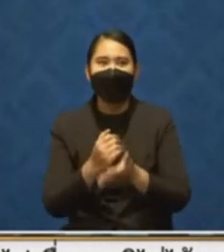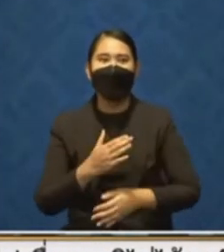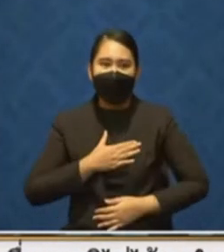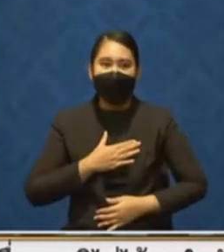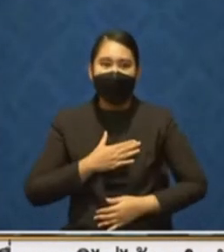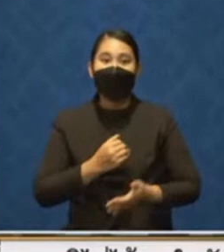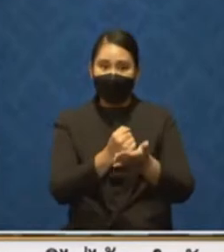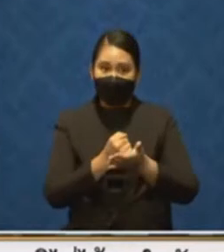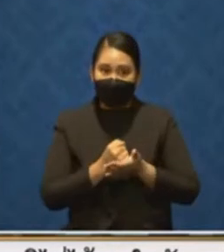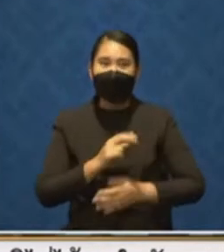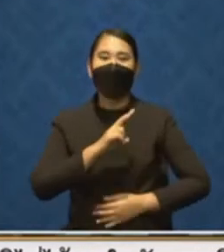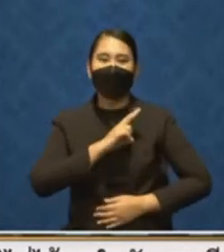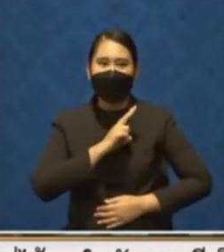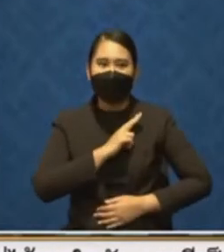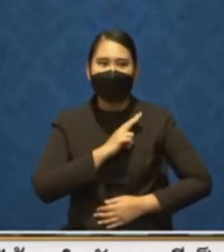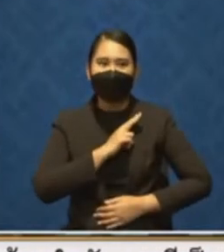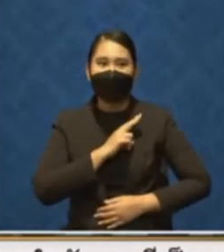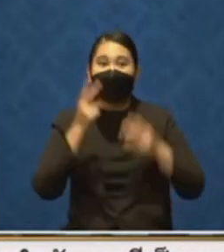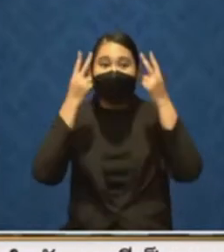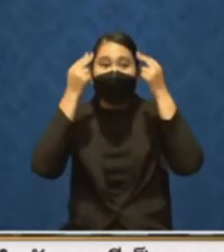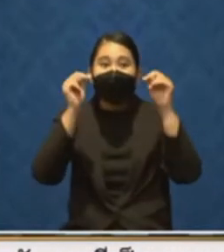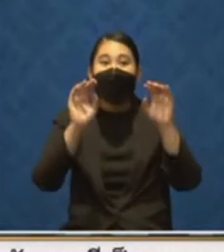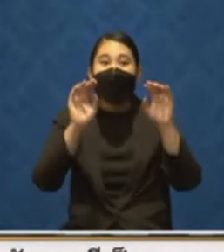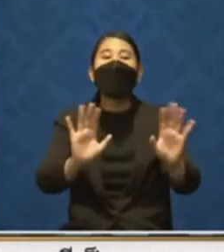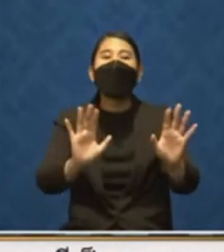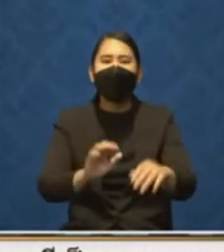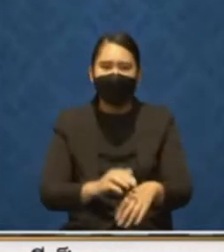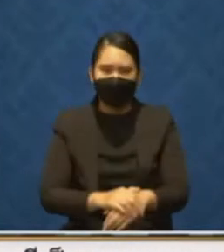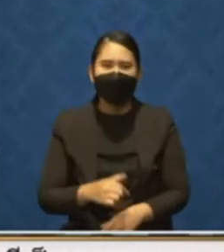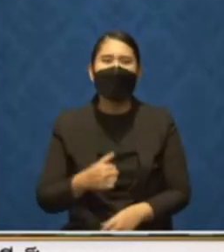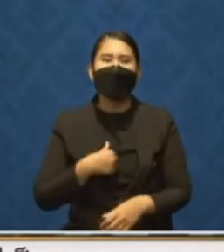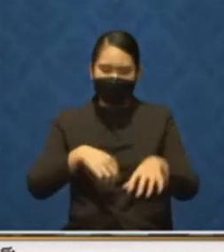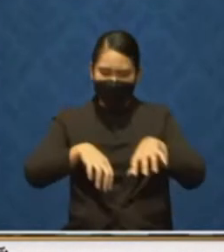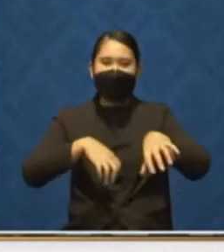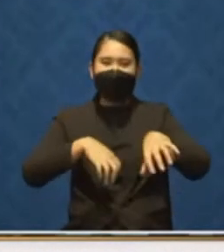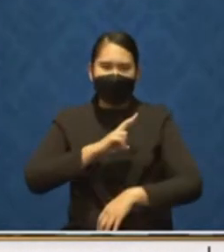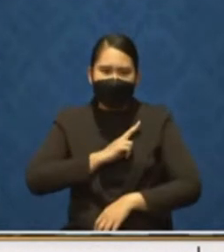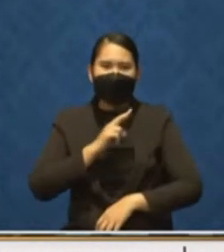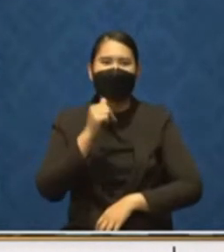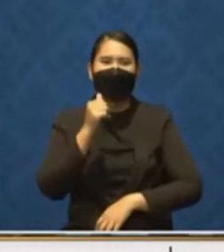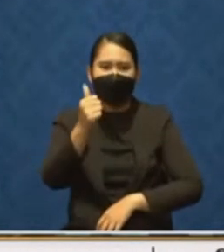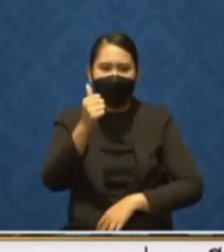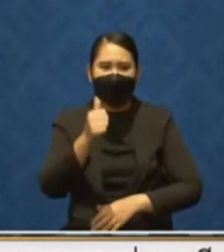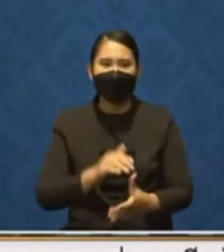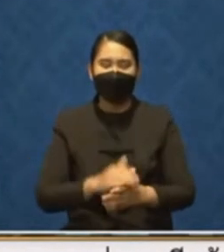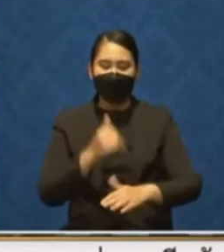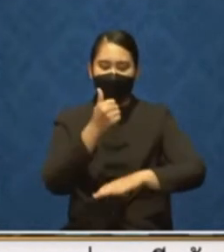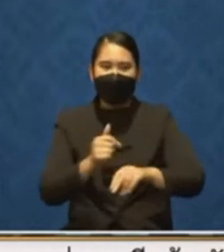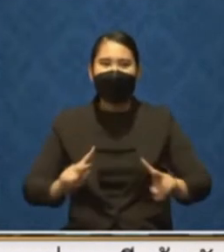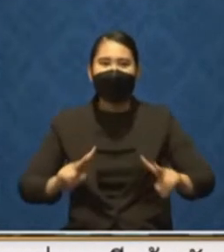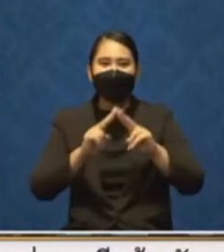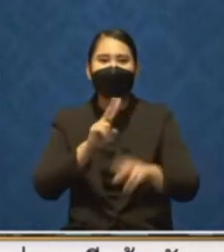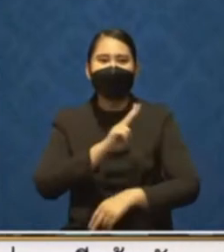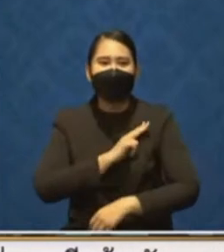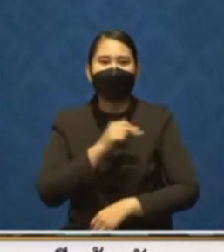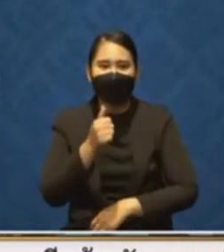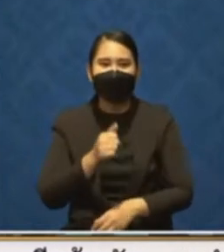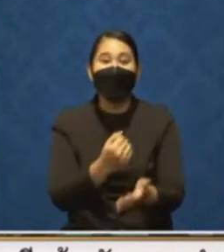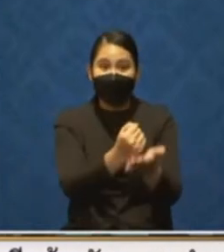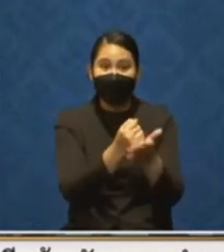เองช่วยตัวเองเราไม่ต้องมีนายกก็ได้ค่ะแล้วก็บริหารกันเองเป็นรัฐมนตรีกันเอง